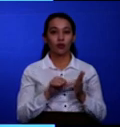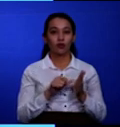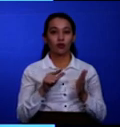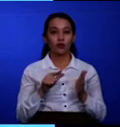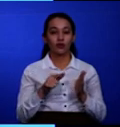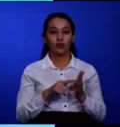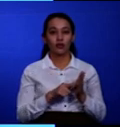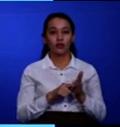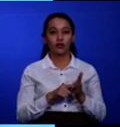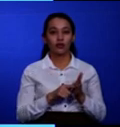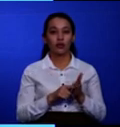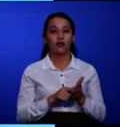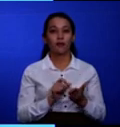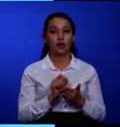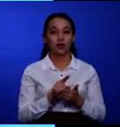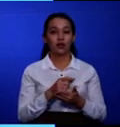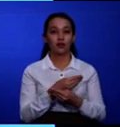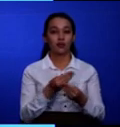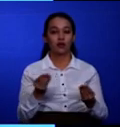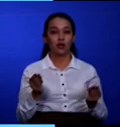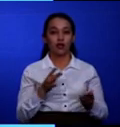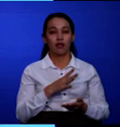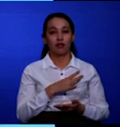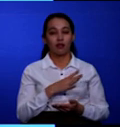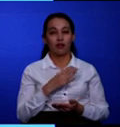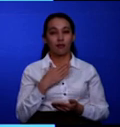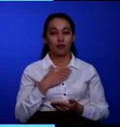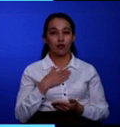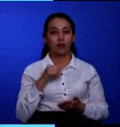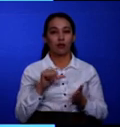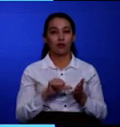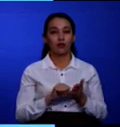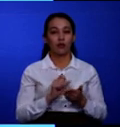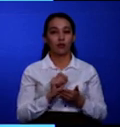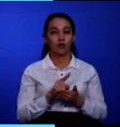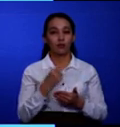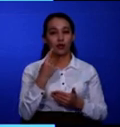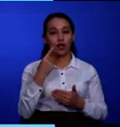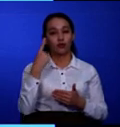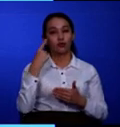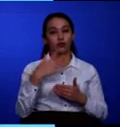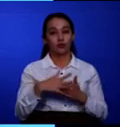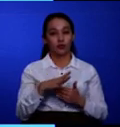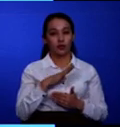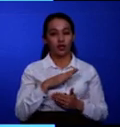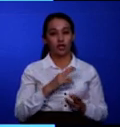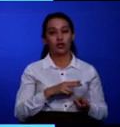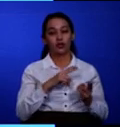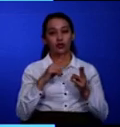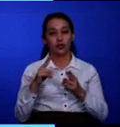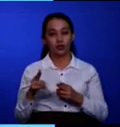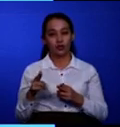va masalalar berilgan edi. Bolajonlar, men 6 misolni bittasini tushuntirib qo'yaman. Keyingi